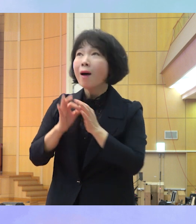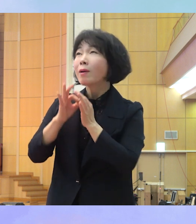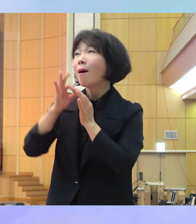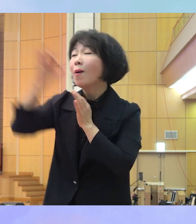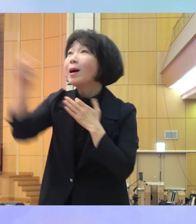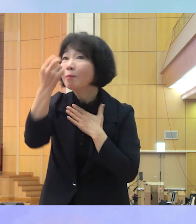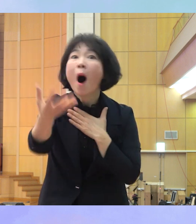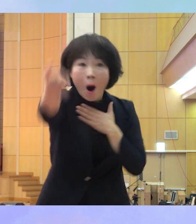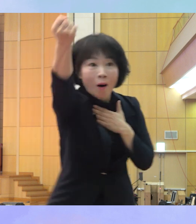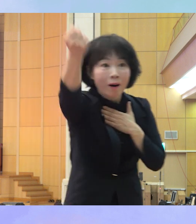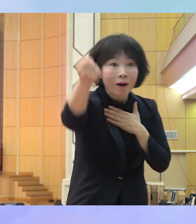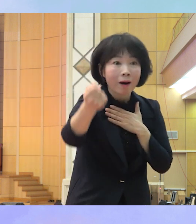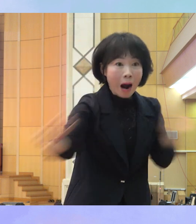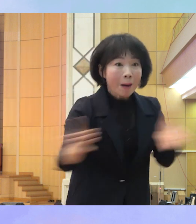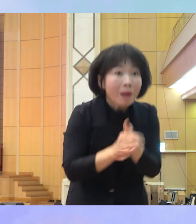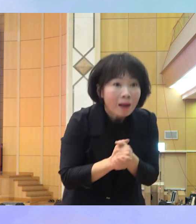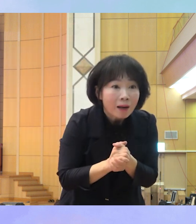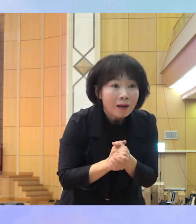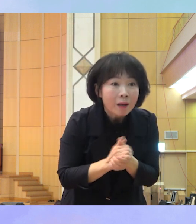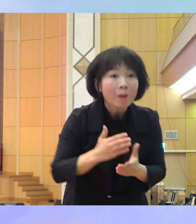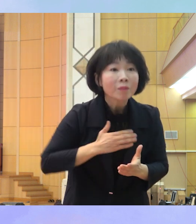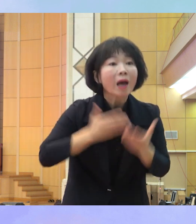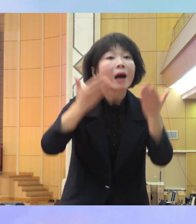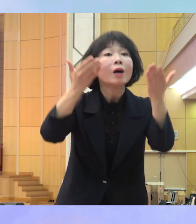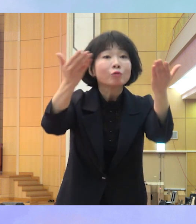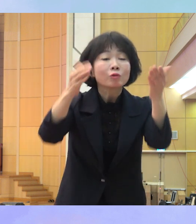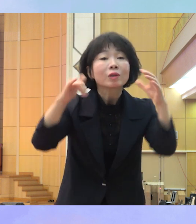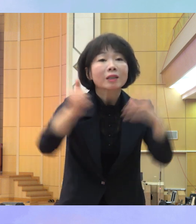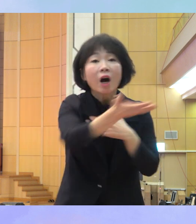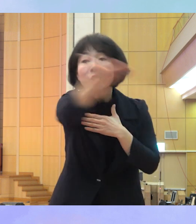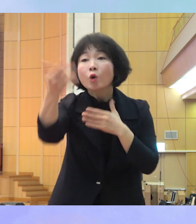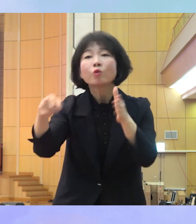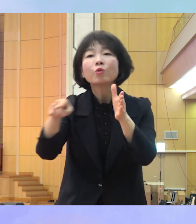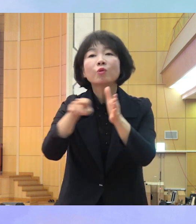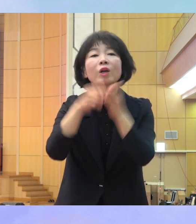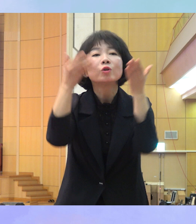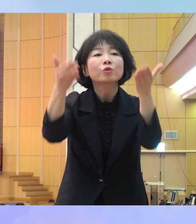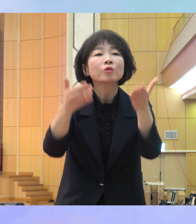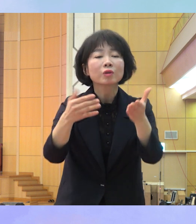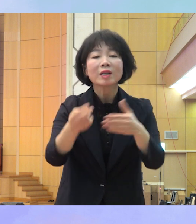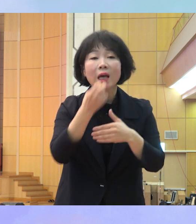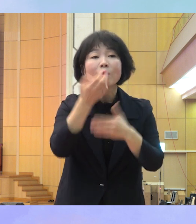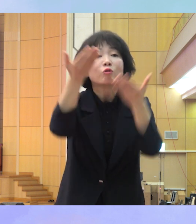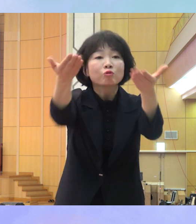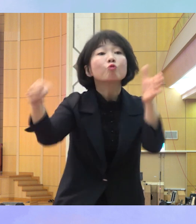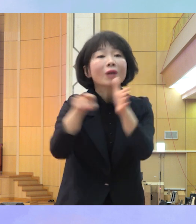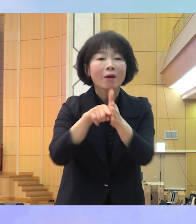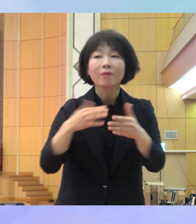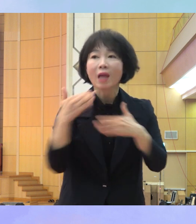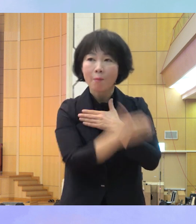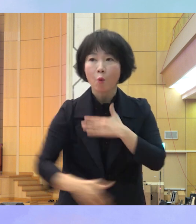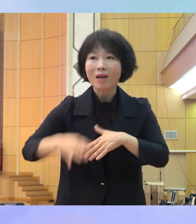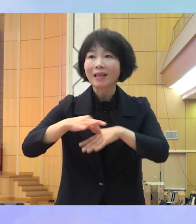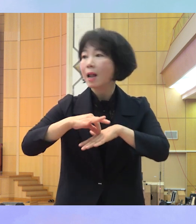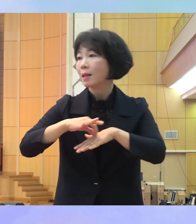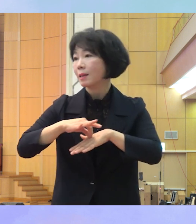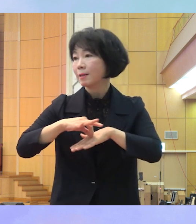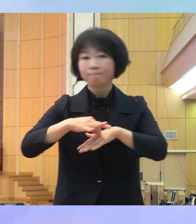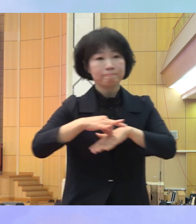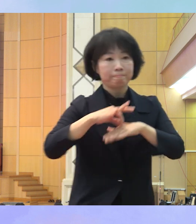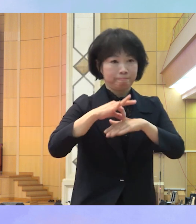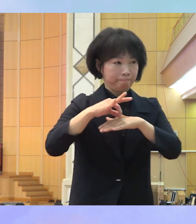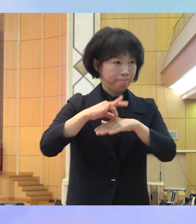나의 줄 떡은 곧 세상의 생명을 위한 내 살이로라 하시니라.